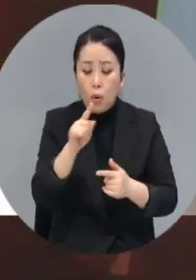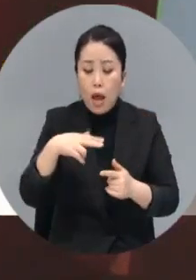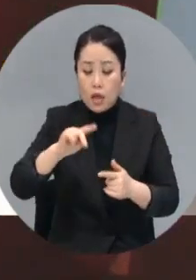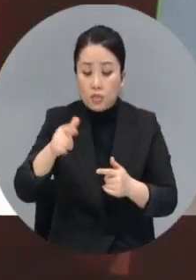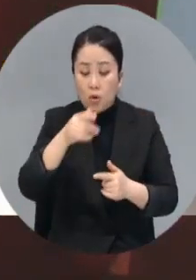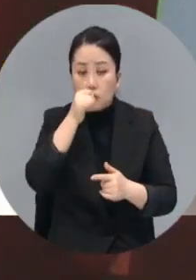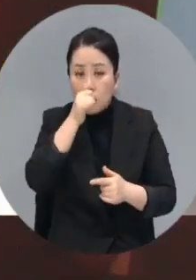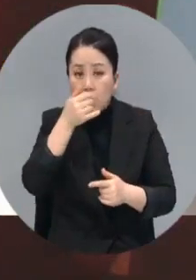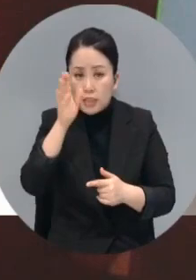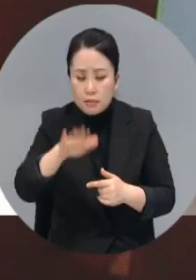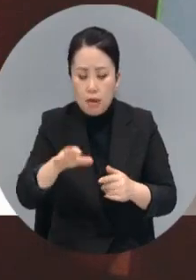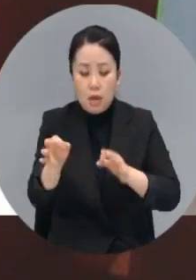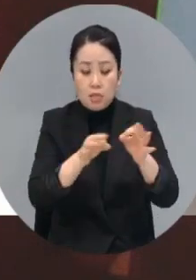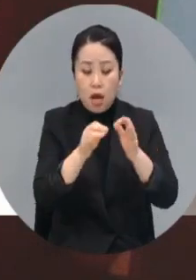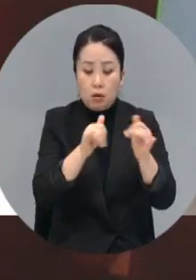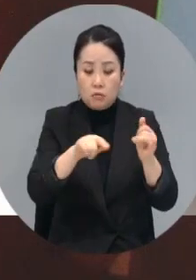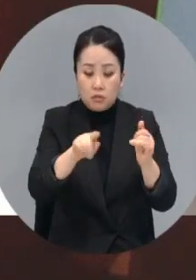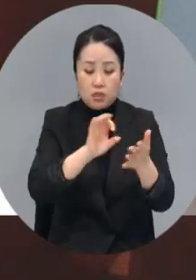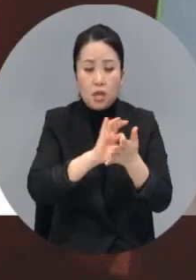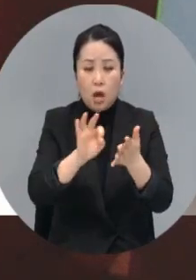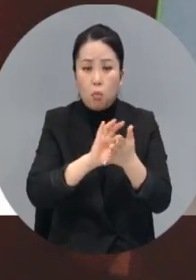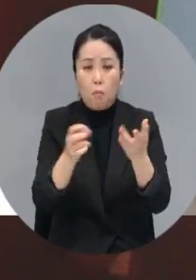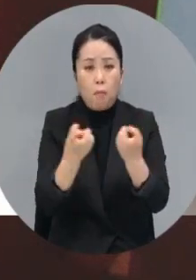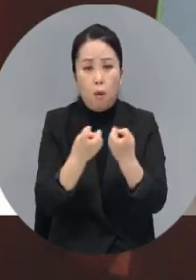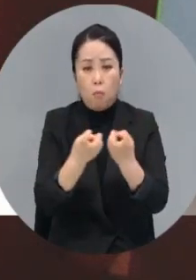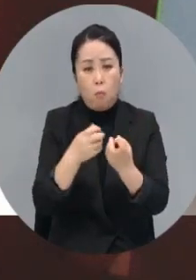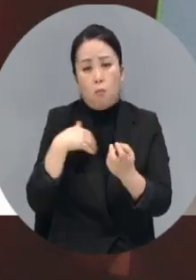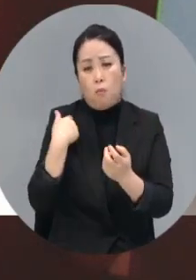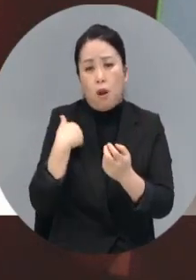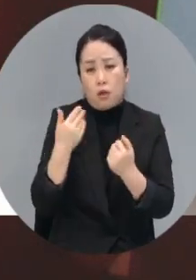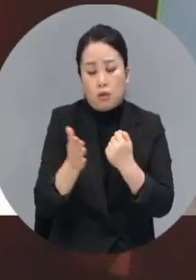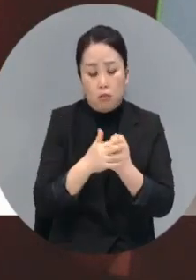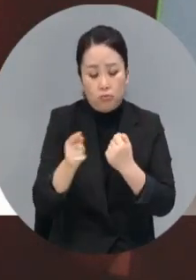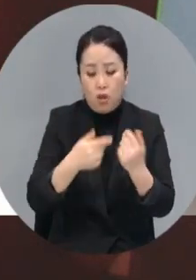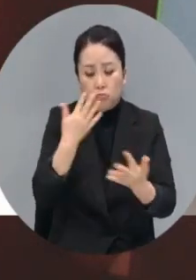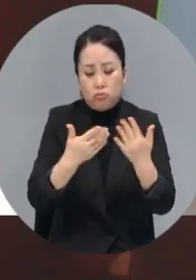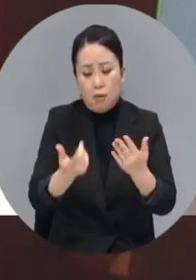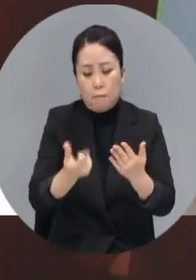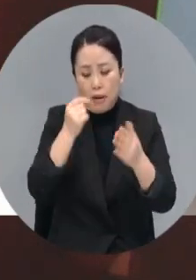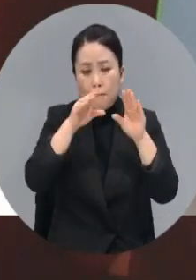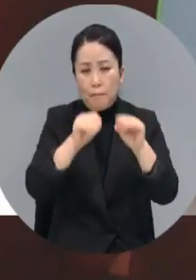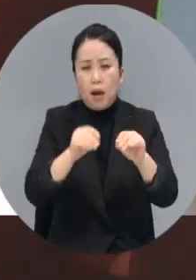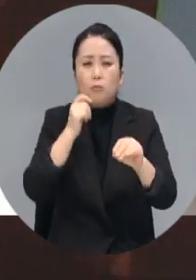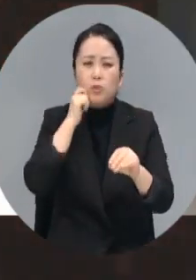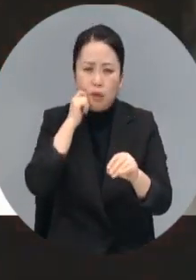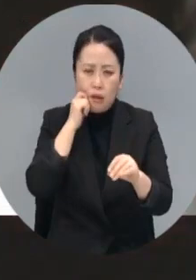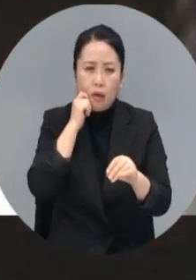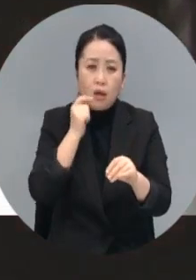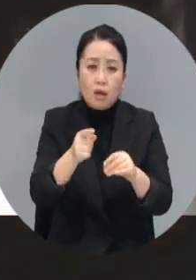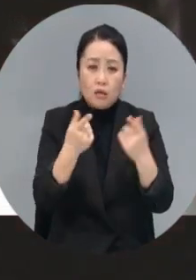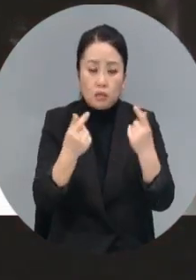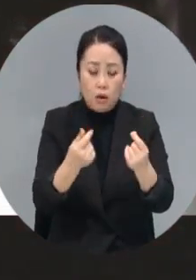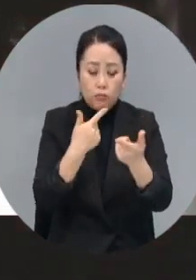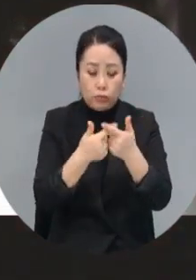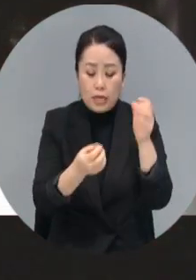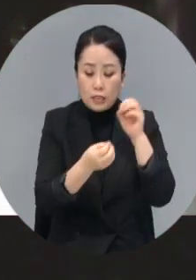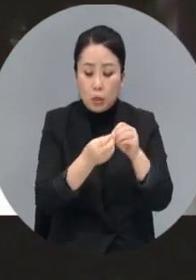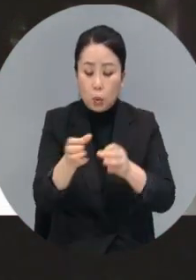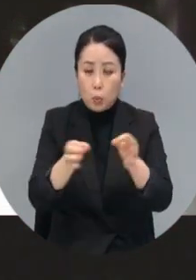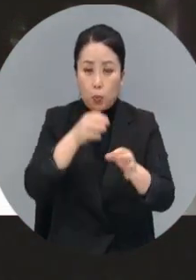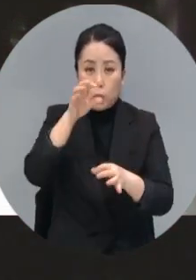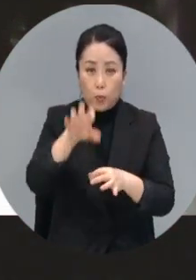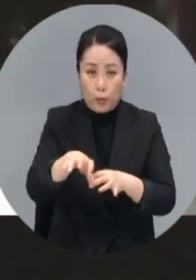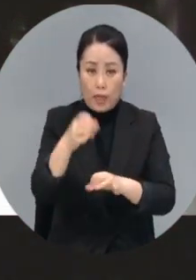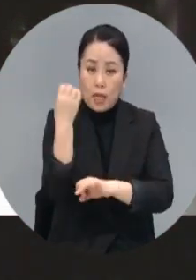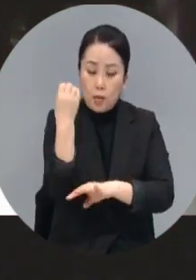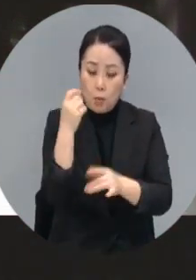있었지만 상인들은 사용법을 제대로 알지 못해 제때 불을 끄지 못했는데요. 이렇게 부산 전통시장엔 기본적인